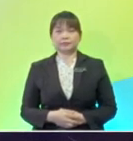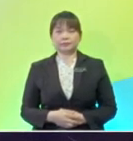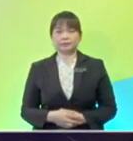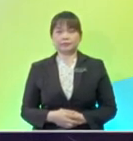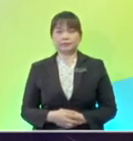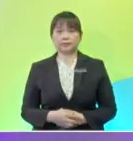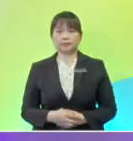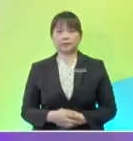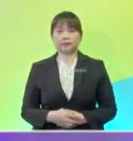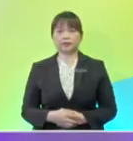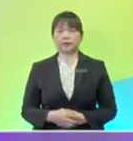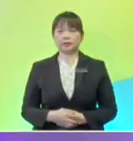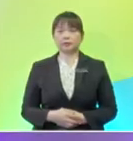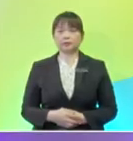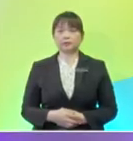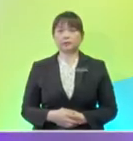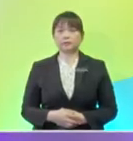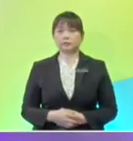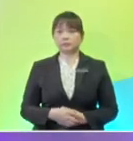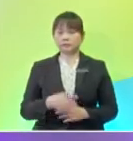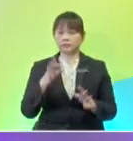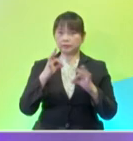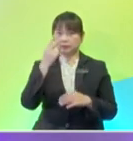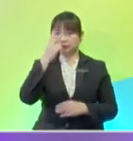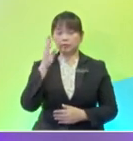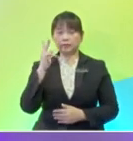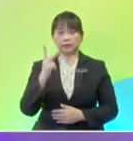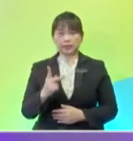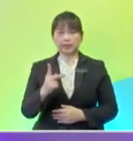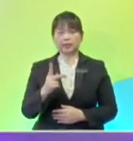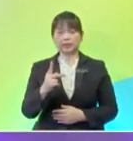C ke nunggu 3 patah Bali